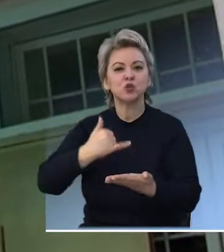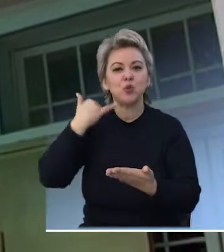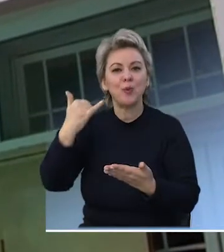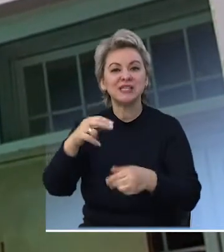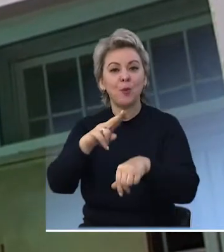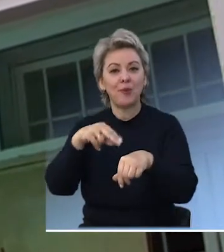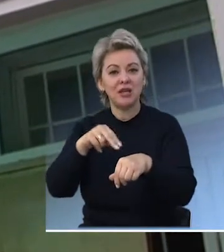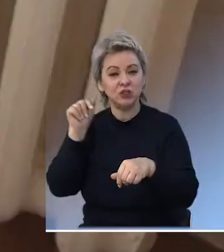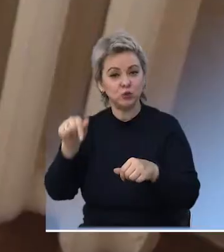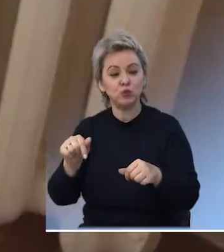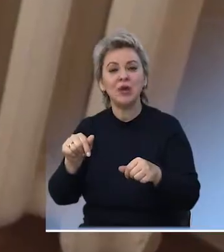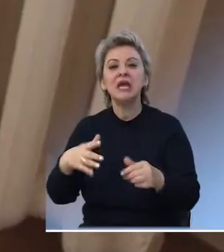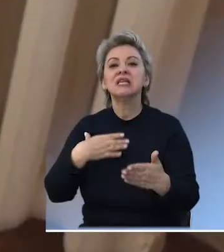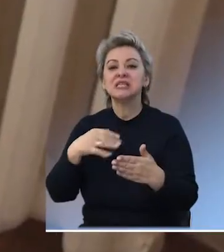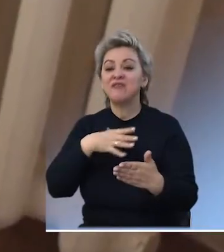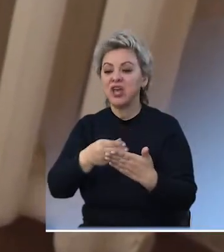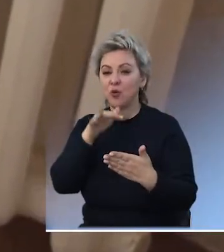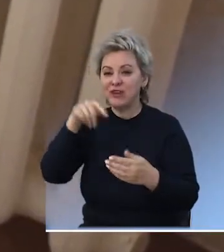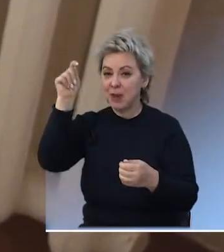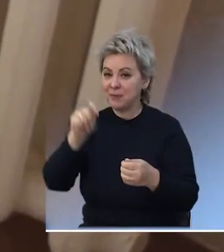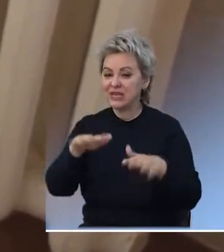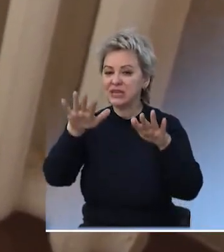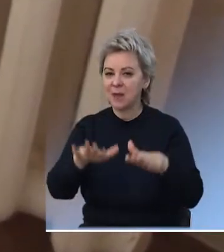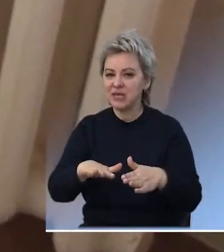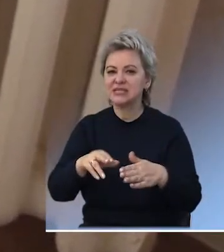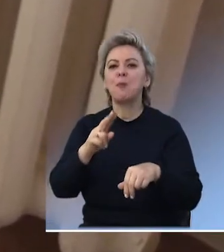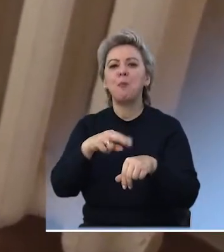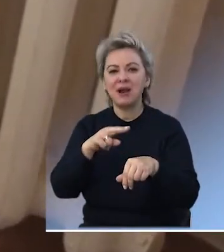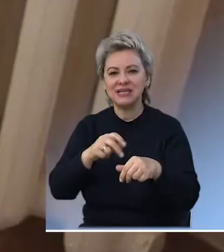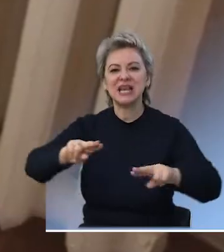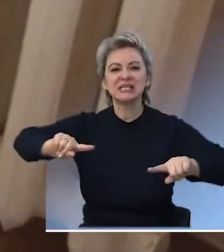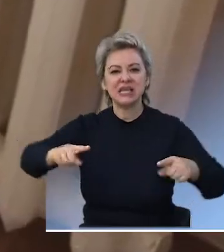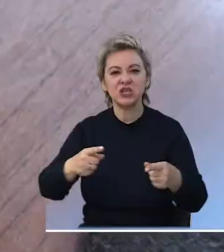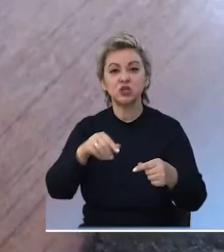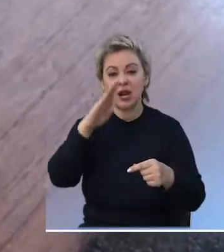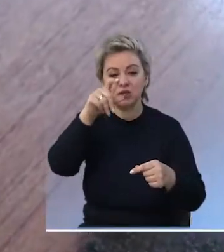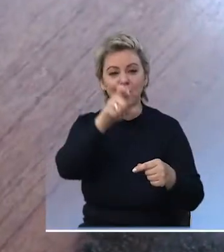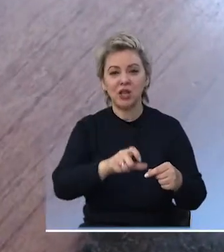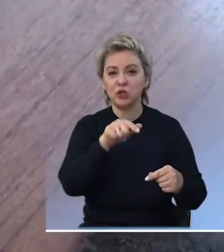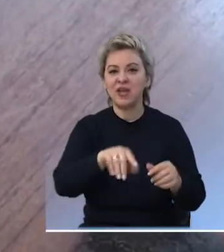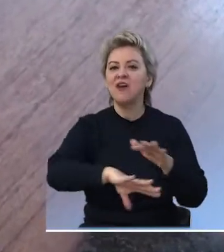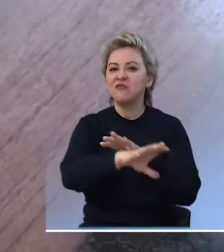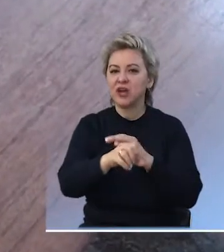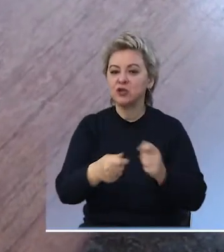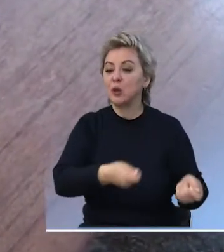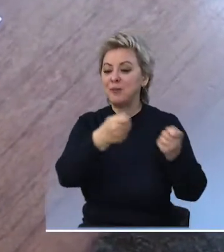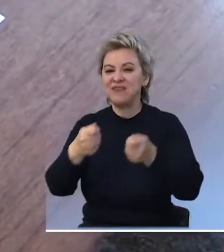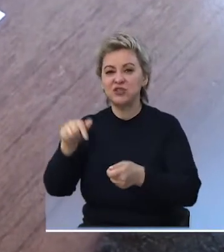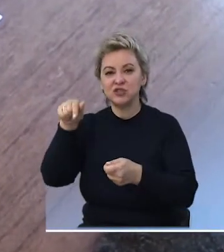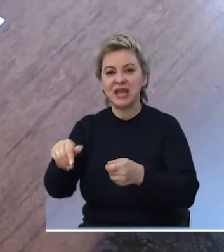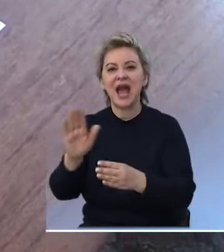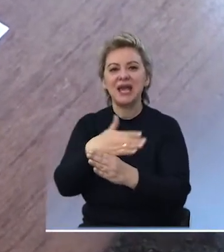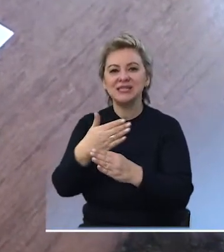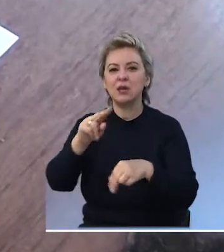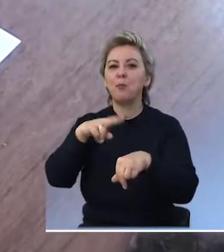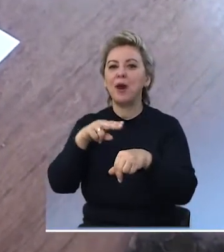сразу позвонила в дежурную часть полиции. Своевременно прибывшие на место стражи порядка задержали подозреваемого в грабеже и доставили